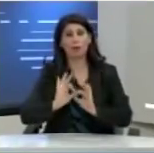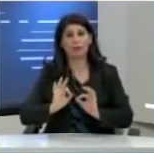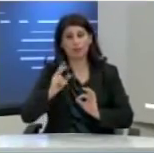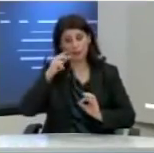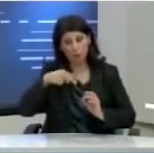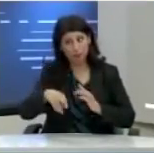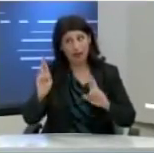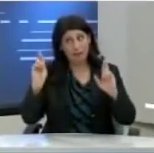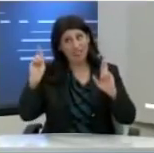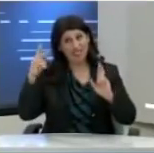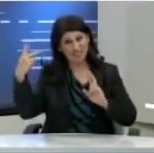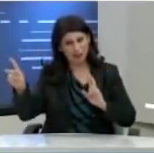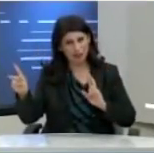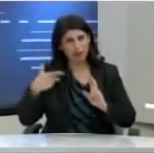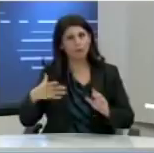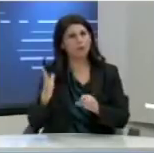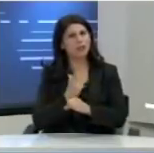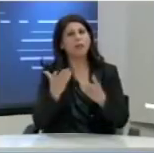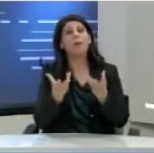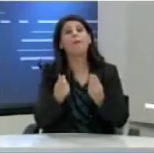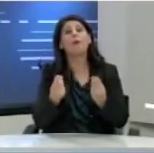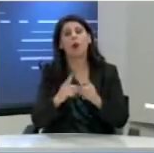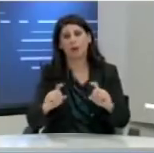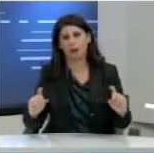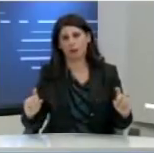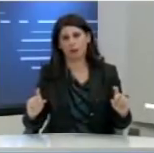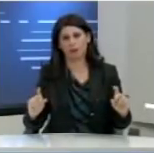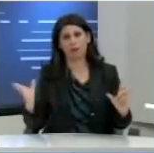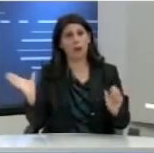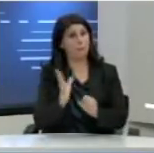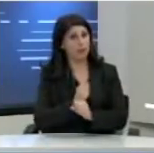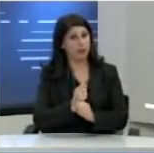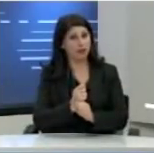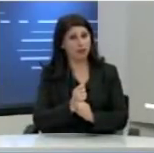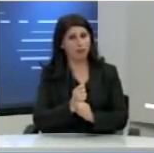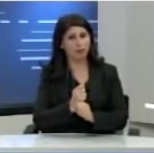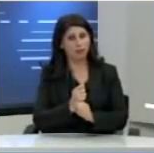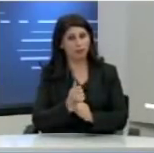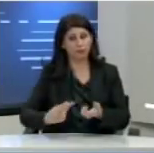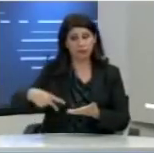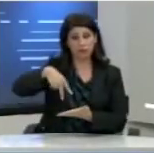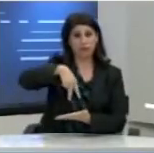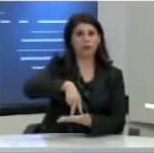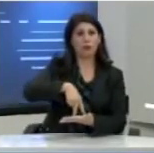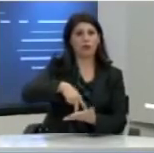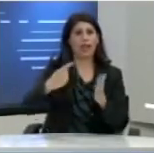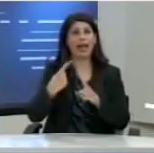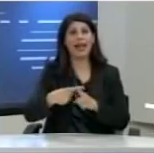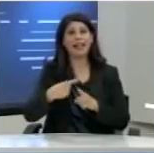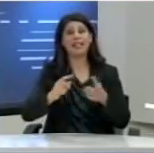σας, πετύχαμε πάρα πολλά πράγματα. Πετύχαμε να ξανασταθεί στα πόδια της η ελληνική